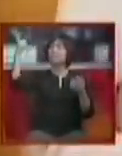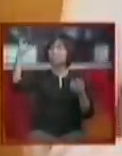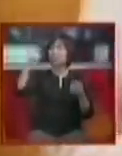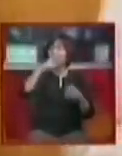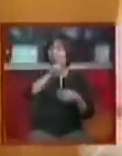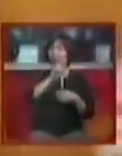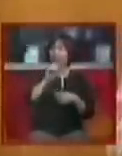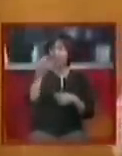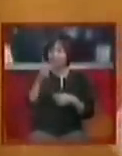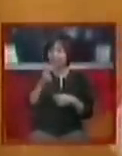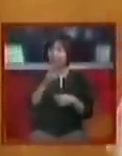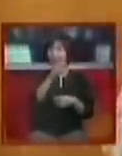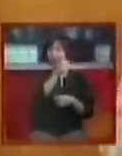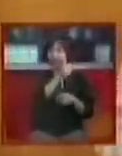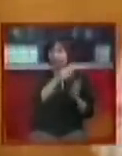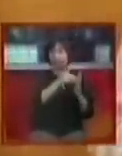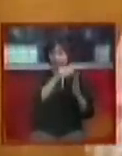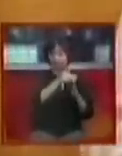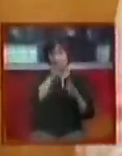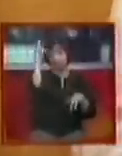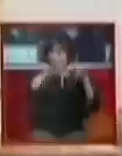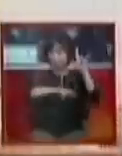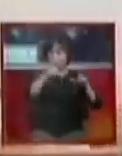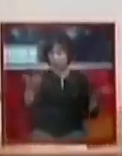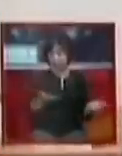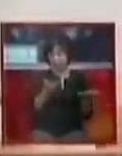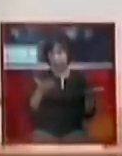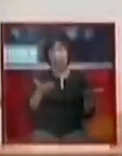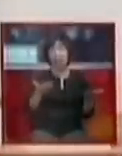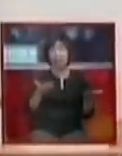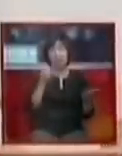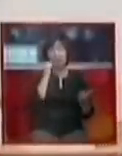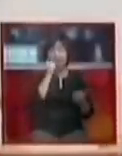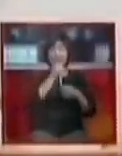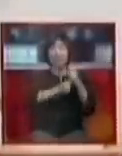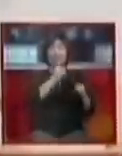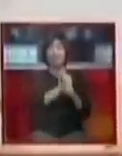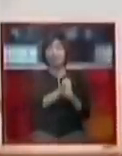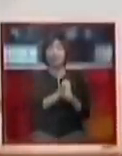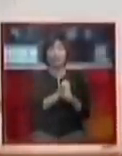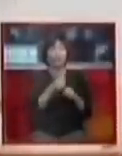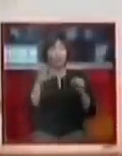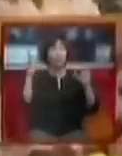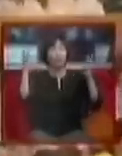2016, 10 milyong turista na ang bibisita sa Pilipinas kada taon.